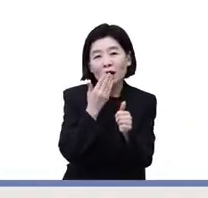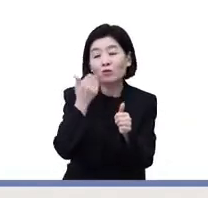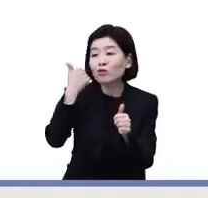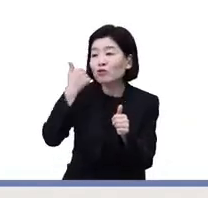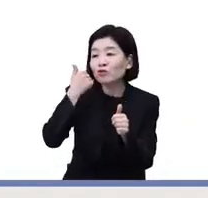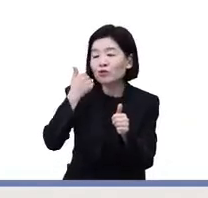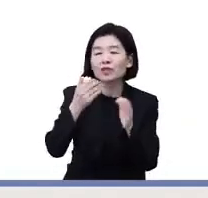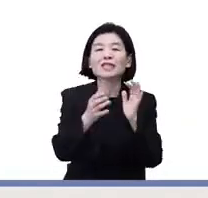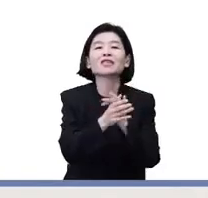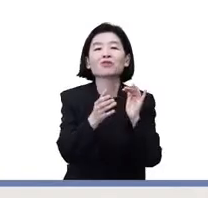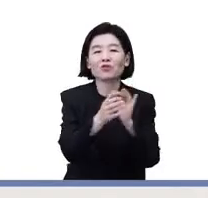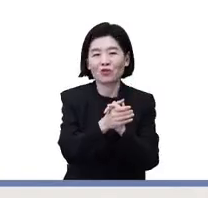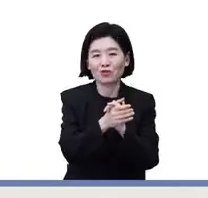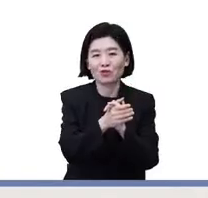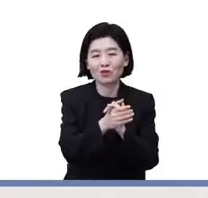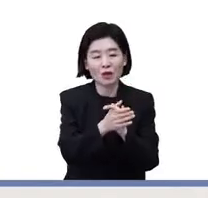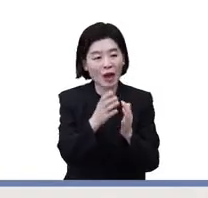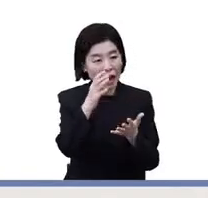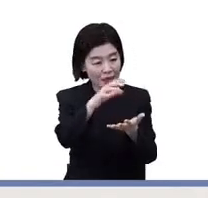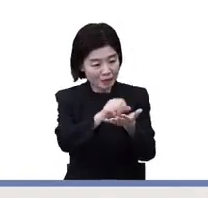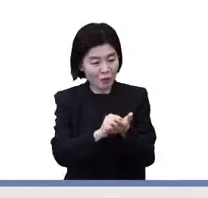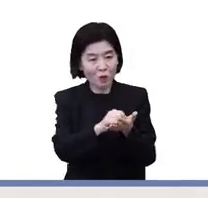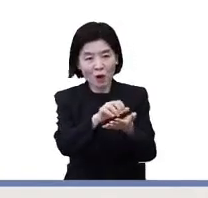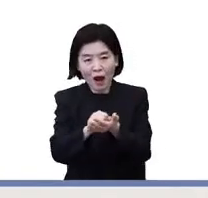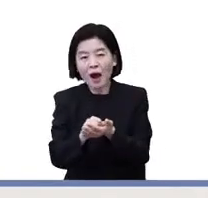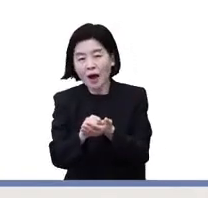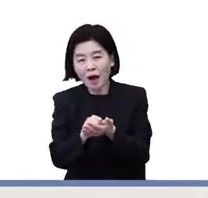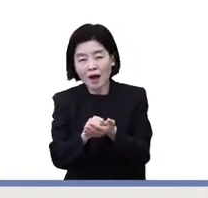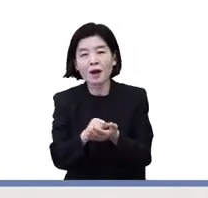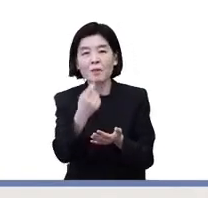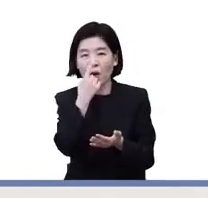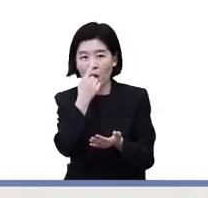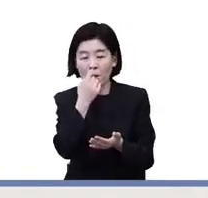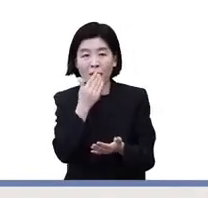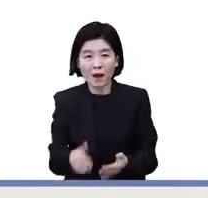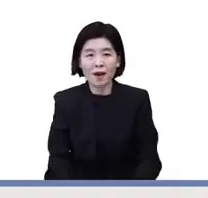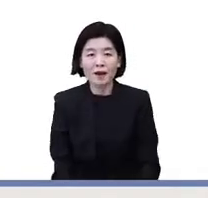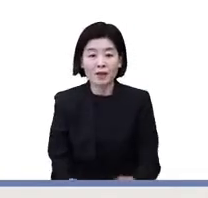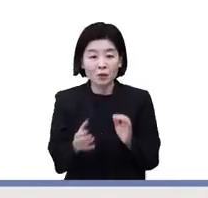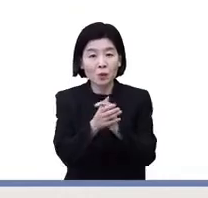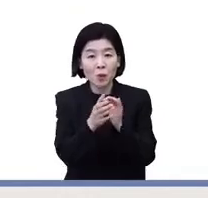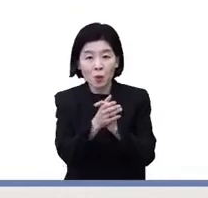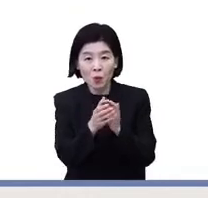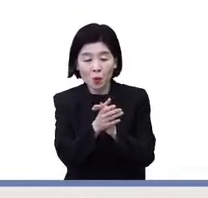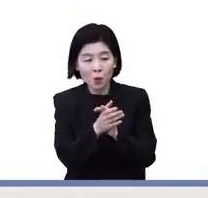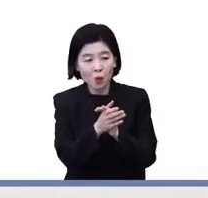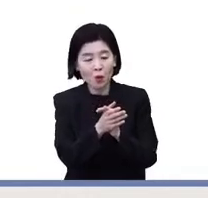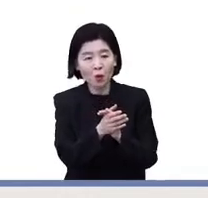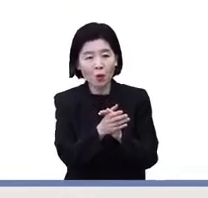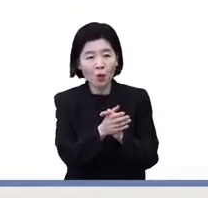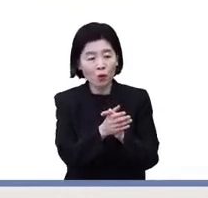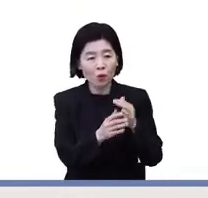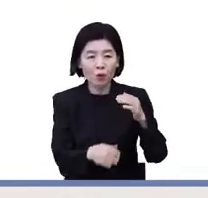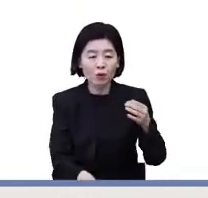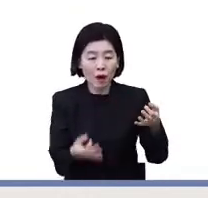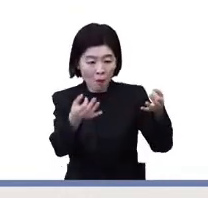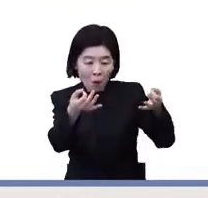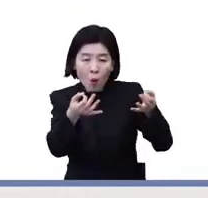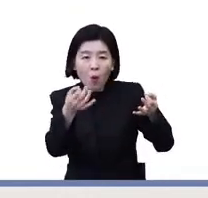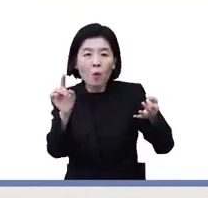또래, 친구들을 참고를 많이 하죠. 그래서 자신이 또래들 눈에 어떻게 비치는지가 주요 관심사가